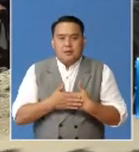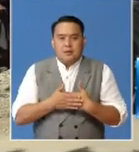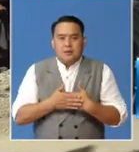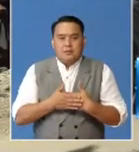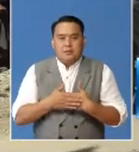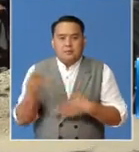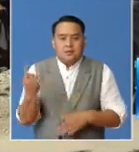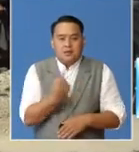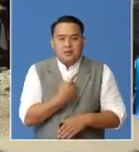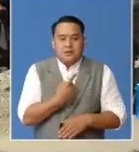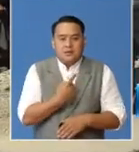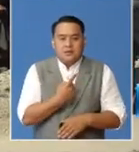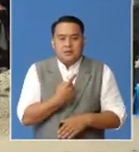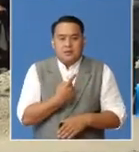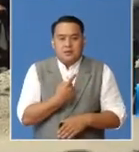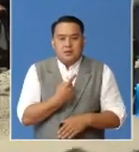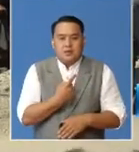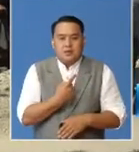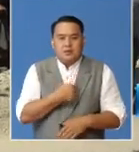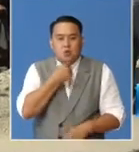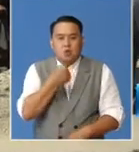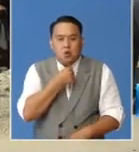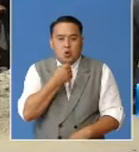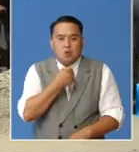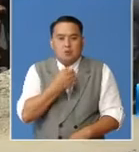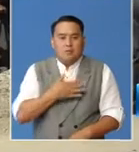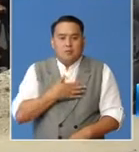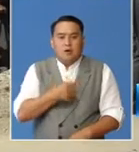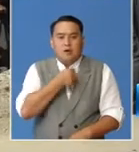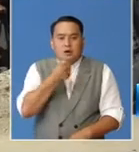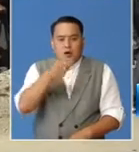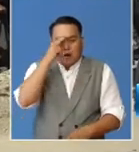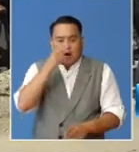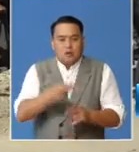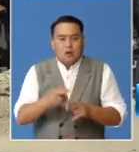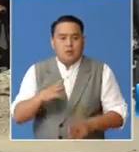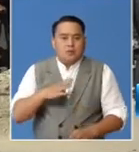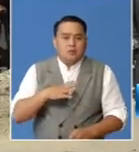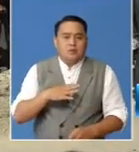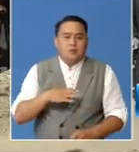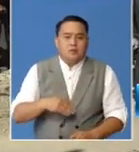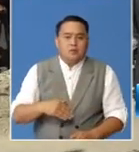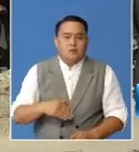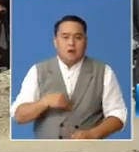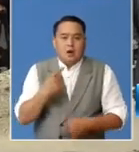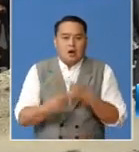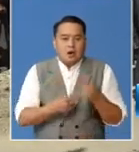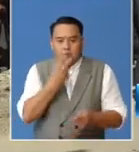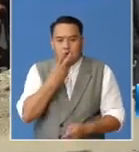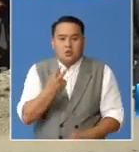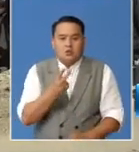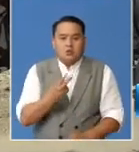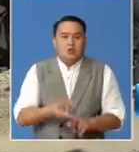бір мүшел, бір жарым мүшел, жасы үлкен, үлкен біздің ағаларымыз болды. Біз сол кісілерге қарап бой түзеп өстік. Ол